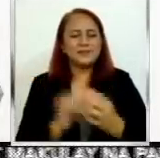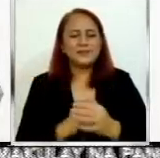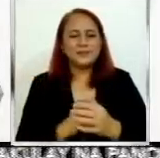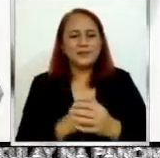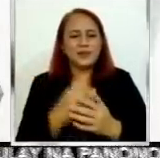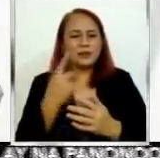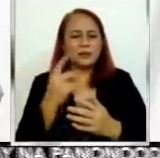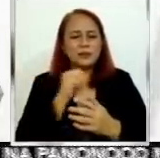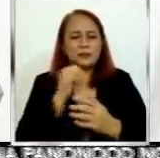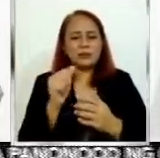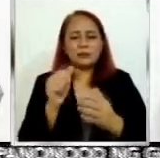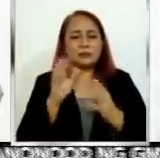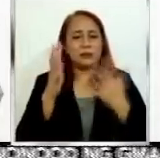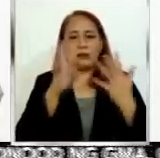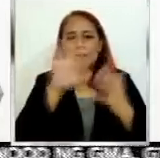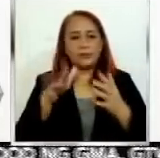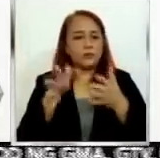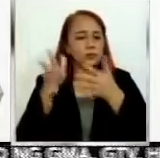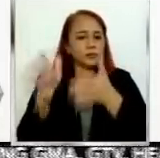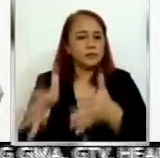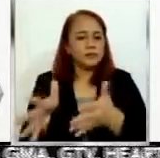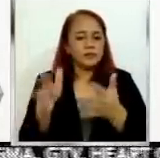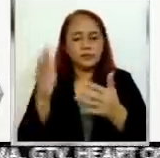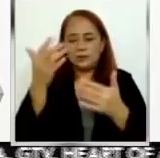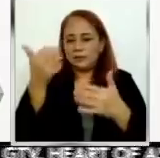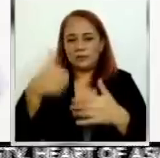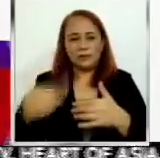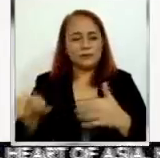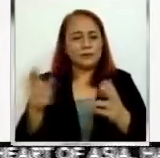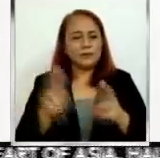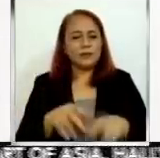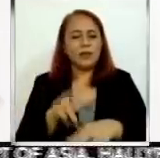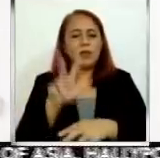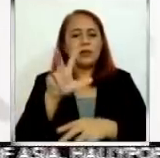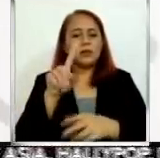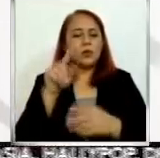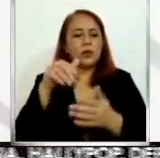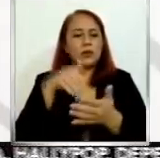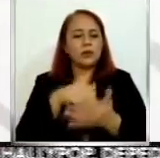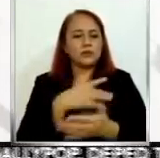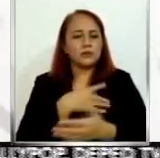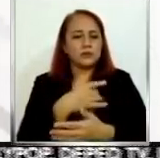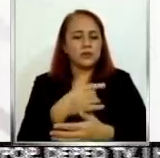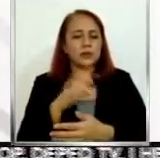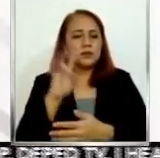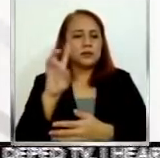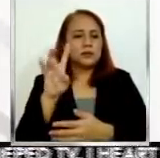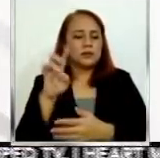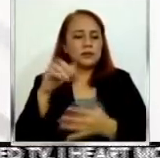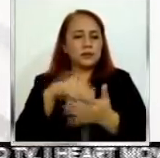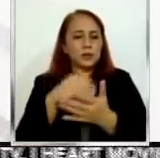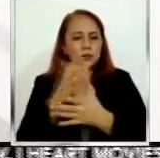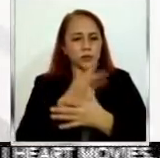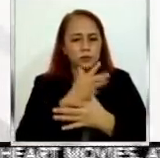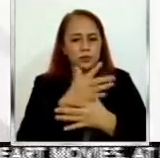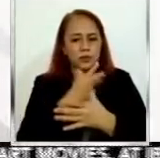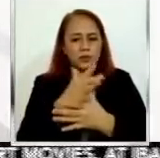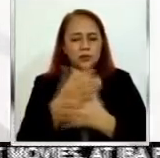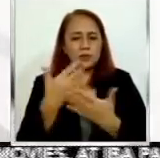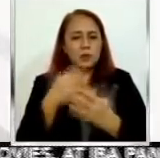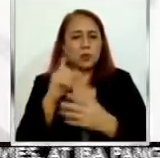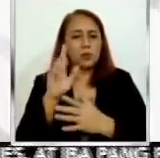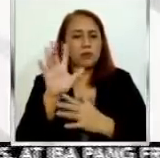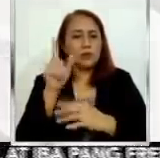kanya iiwan kahit saan. Umani ng 31,000 likes at 17,000 shares sa loob ng 5 araw